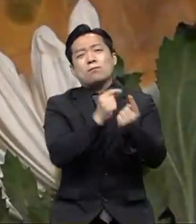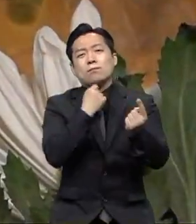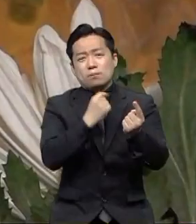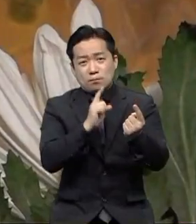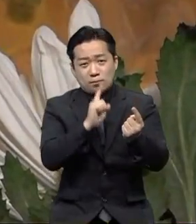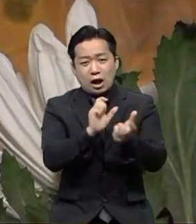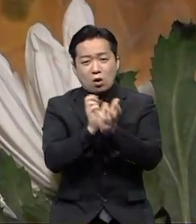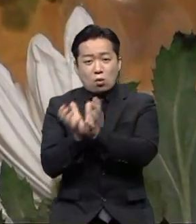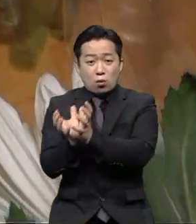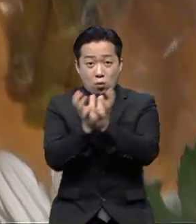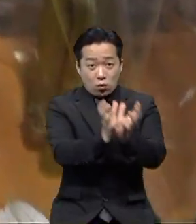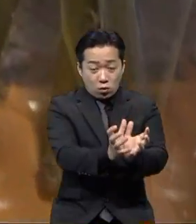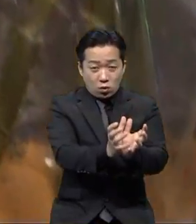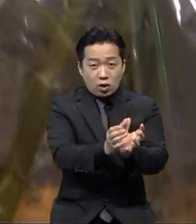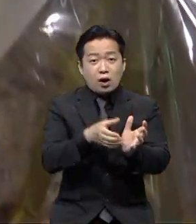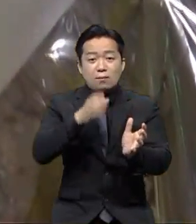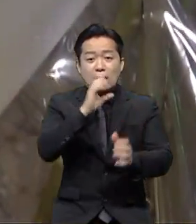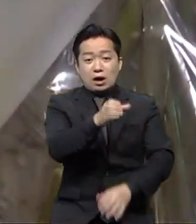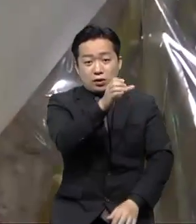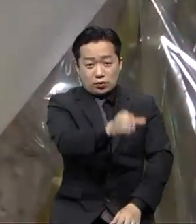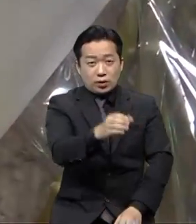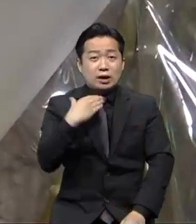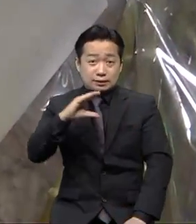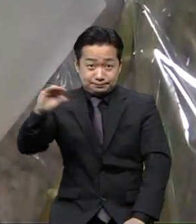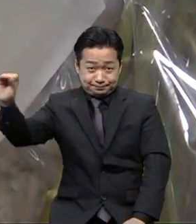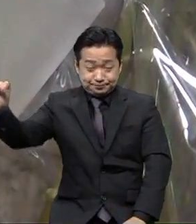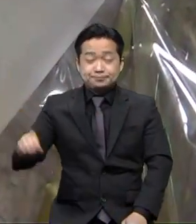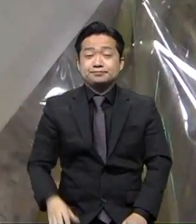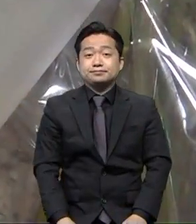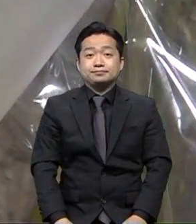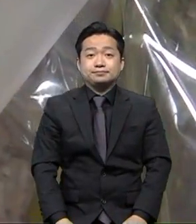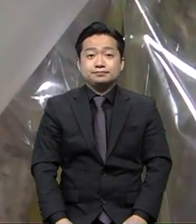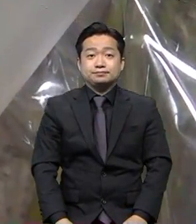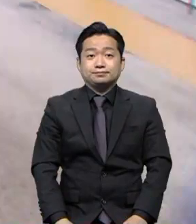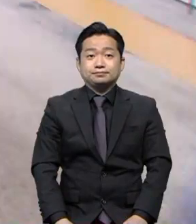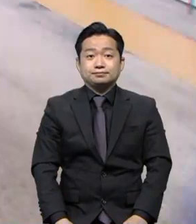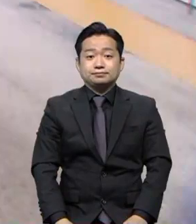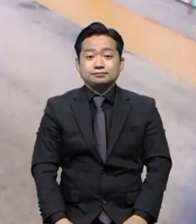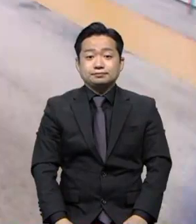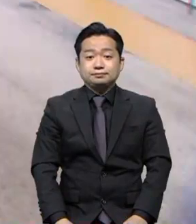하면서 꽃다발과 음료수를 남기고 가셨습니다.